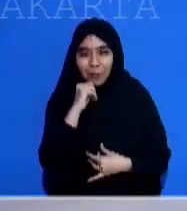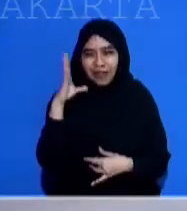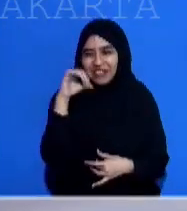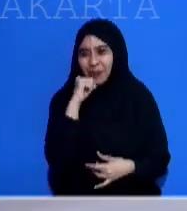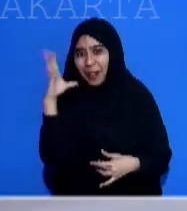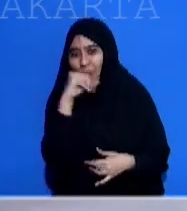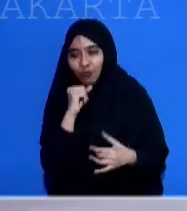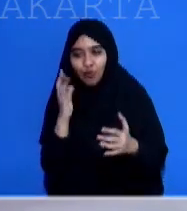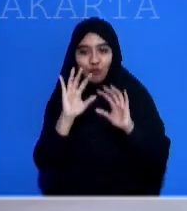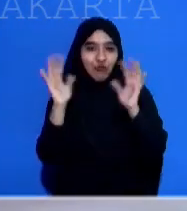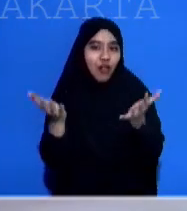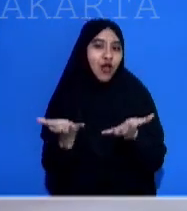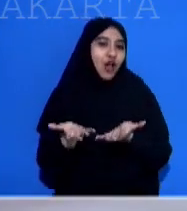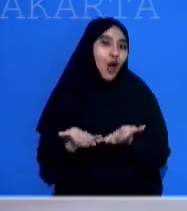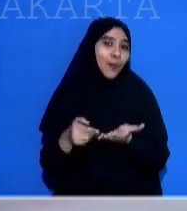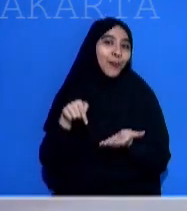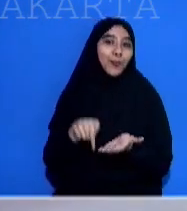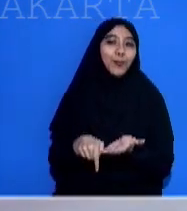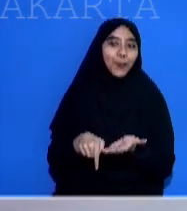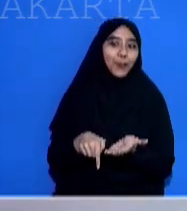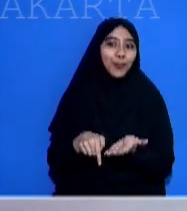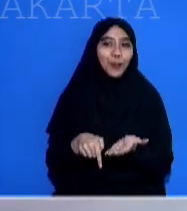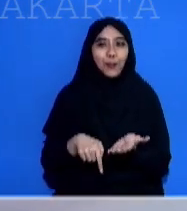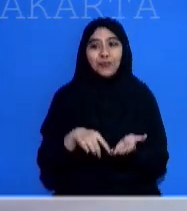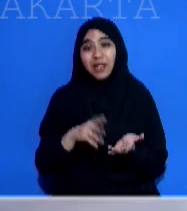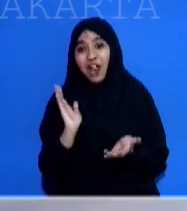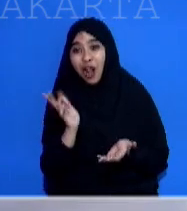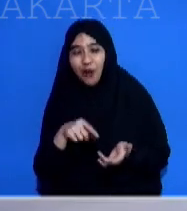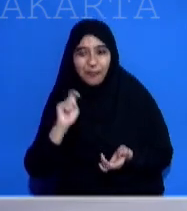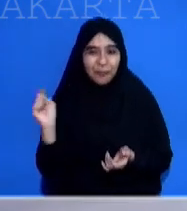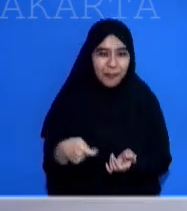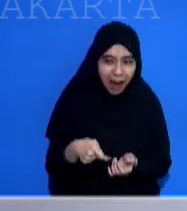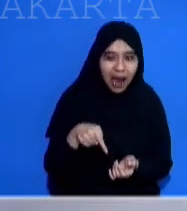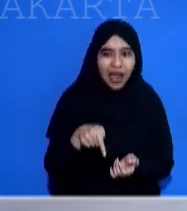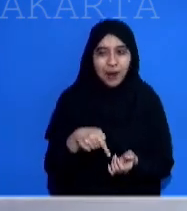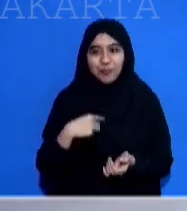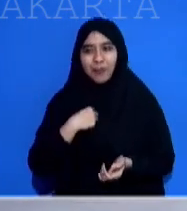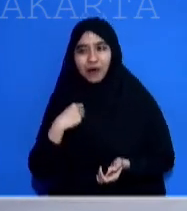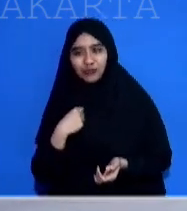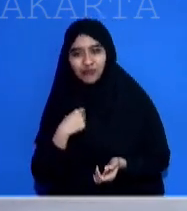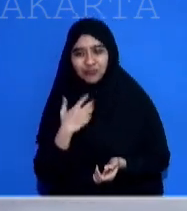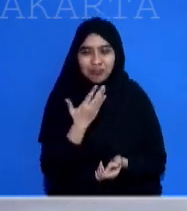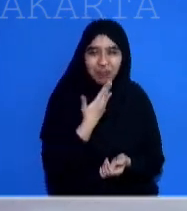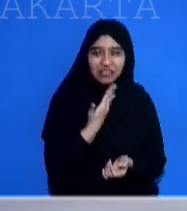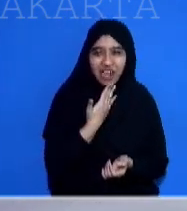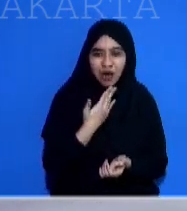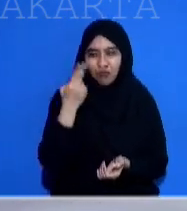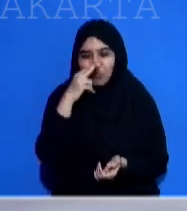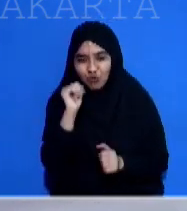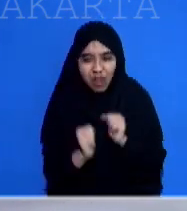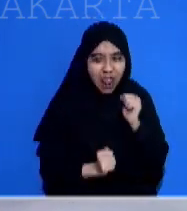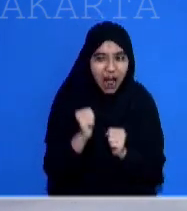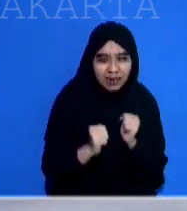mengusung tema frun sehingga mungkin kalau kita memakai e baju-baju yang biasa untuk lari